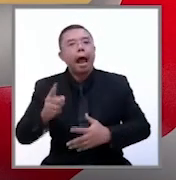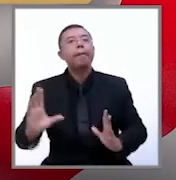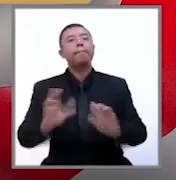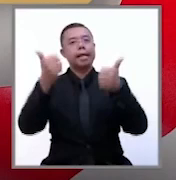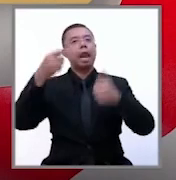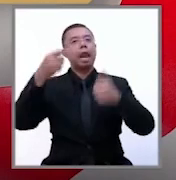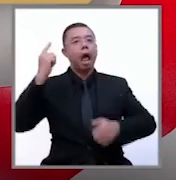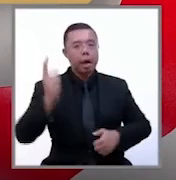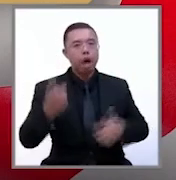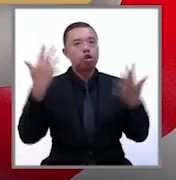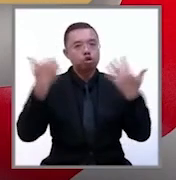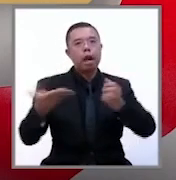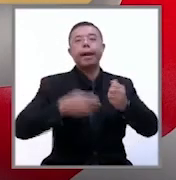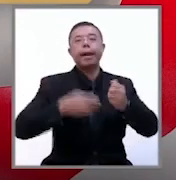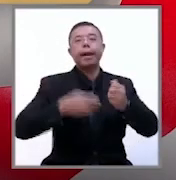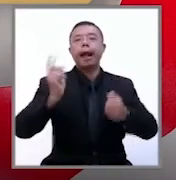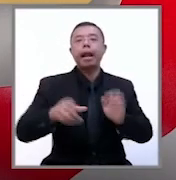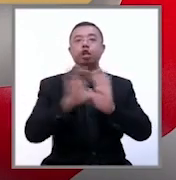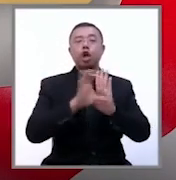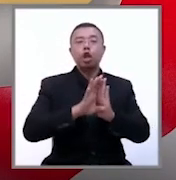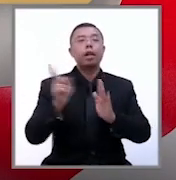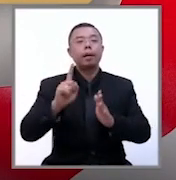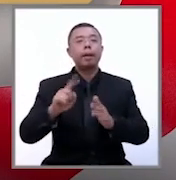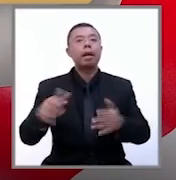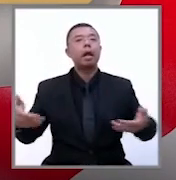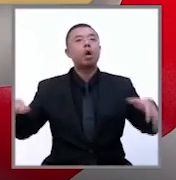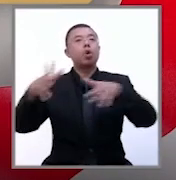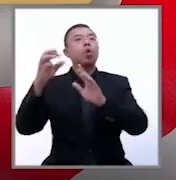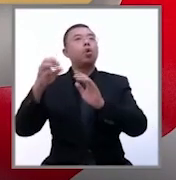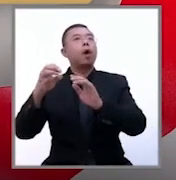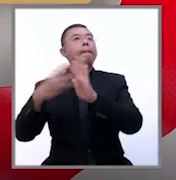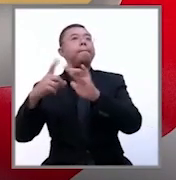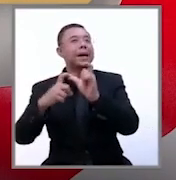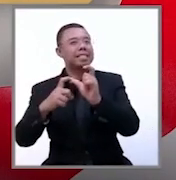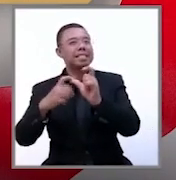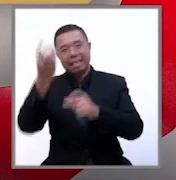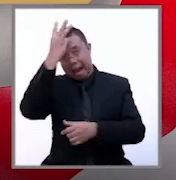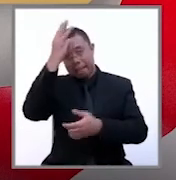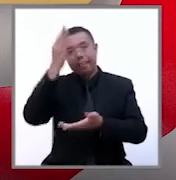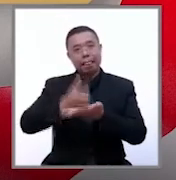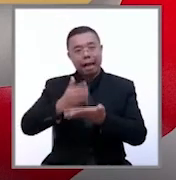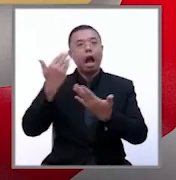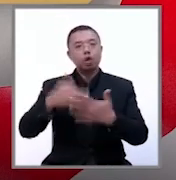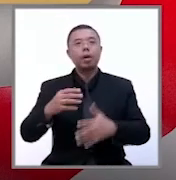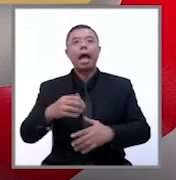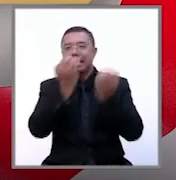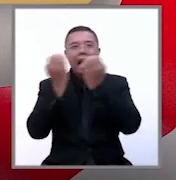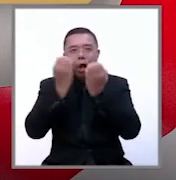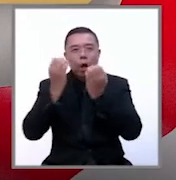berhasil juga yang sudah panen misalnya di Gunung Mas Kalteng itu sudah panen jagung